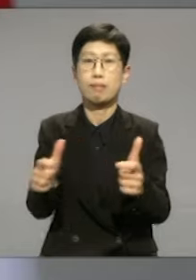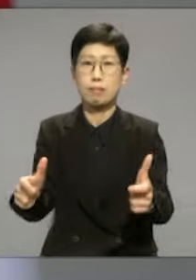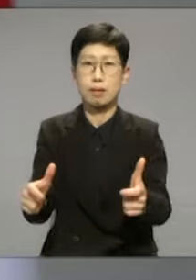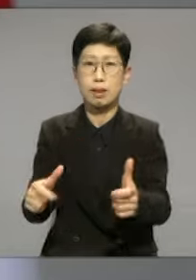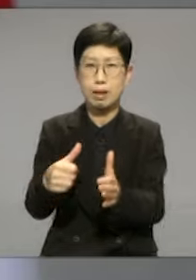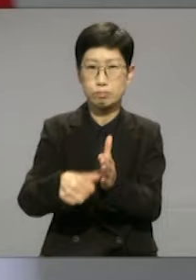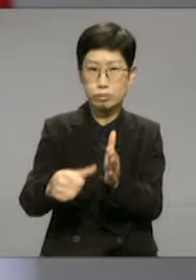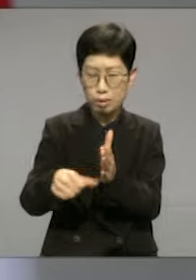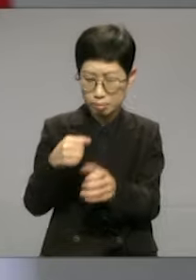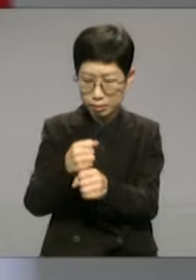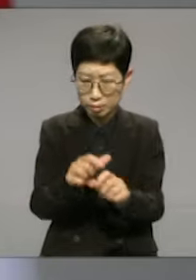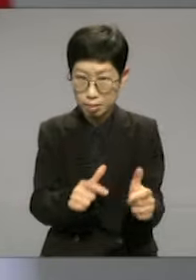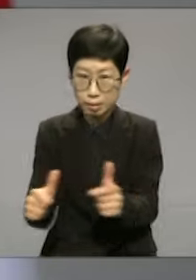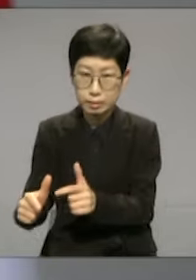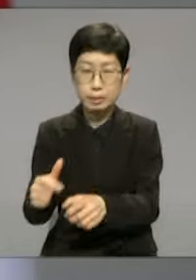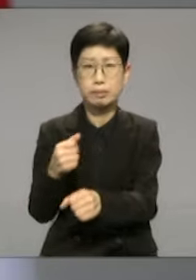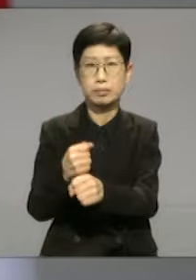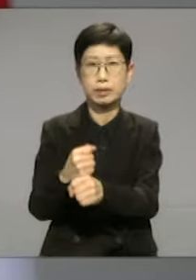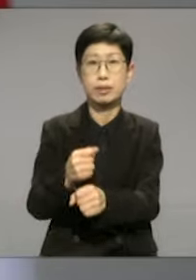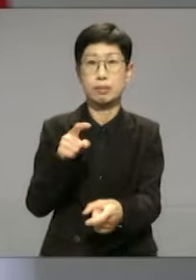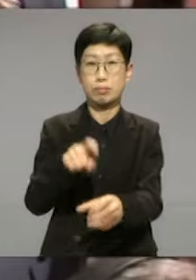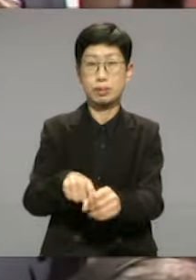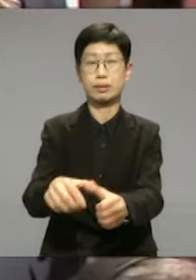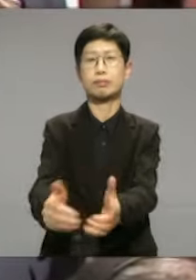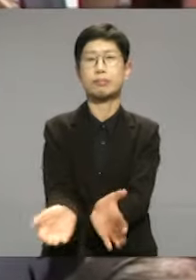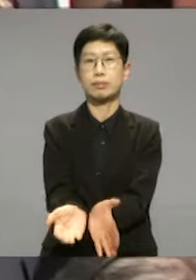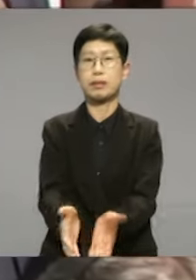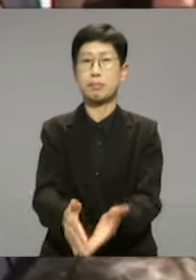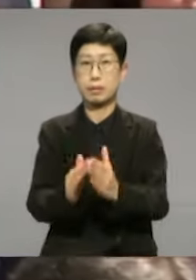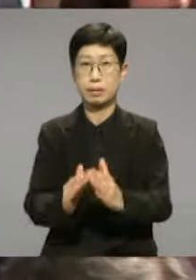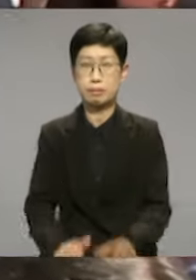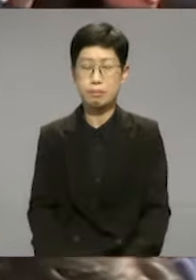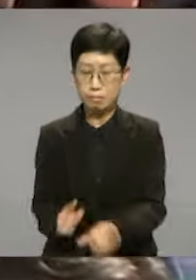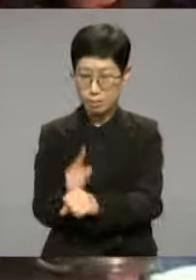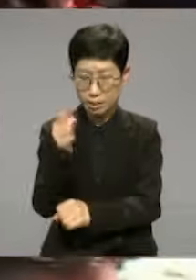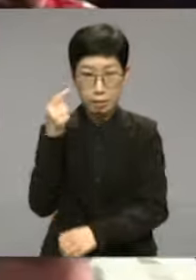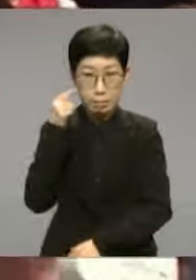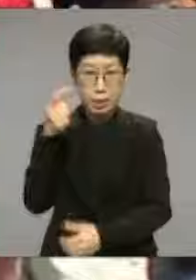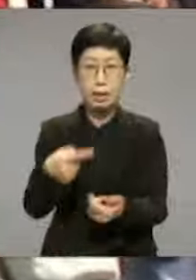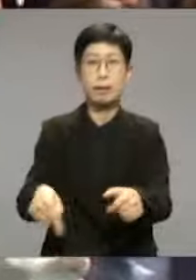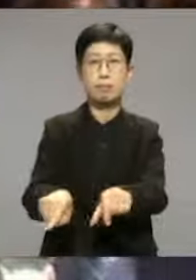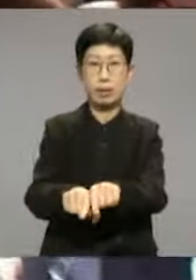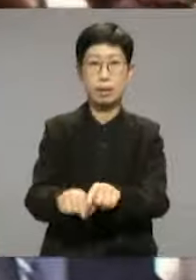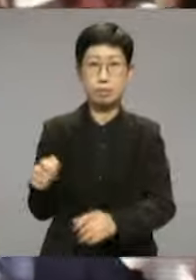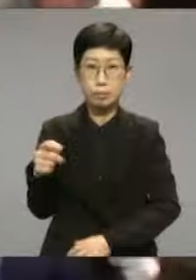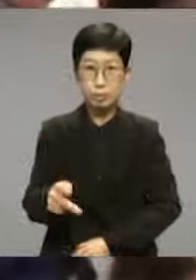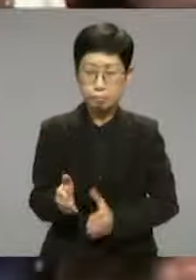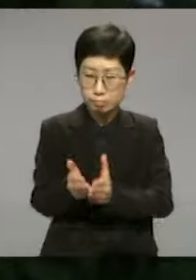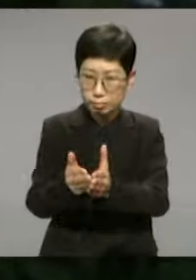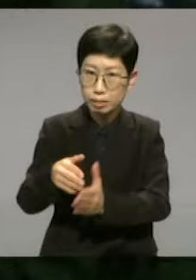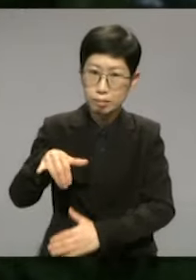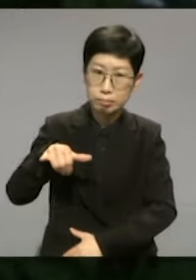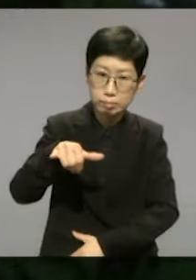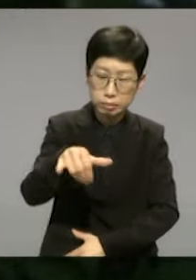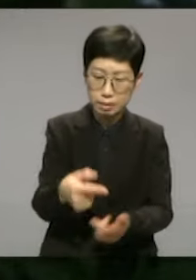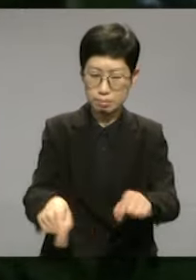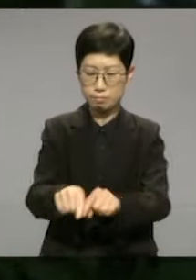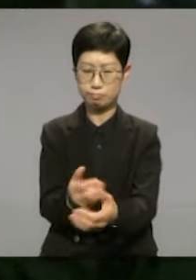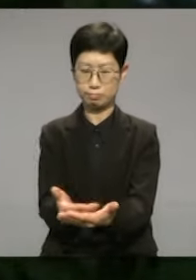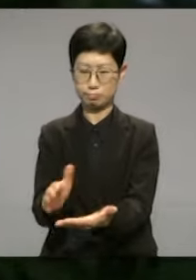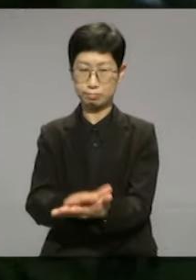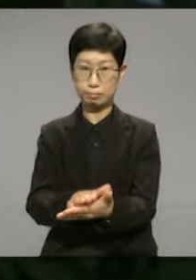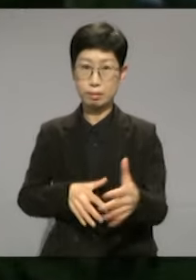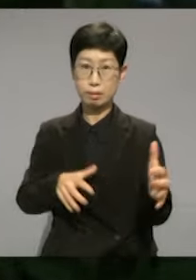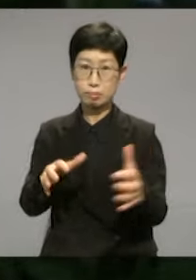논의할 협의체를 만듭니다 미사일 공동개발과 생산 함정과 전투기의 공동 보수 등 협력 분야를